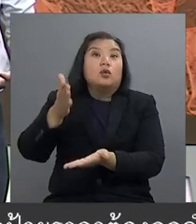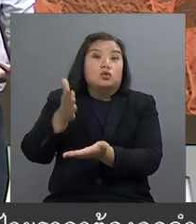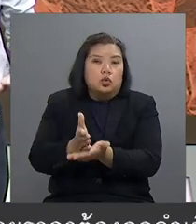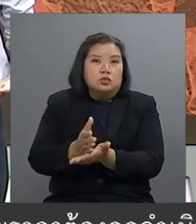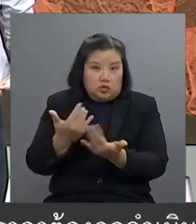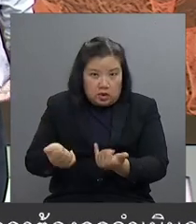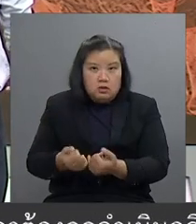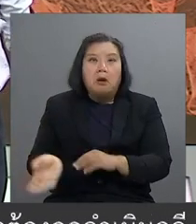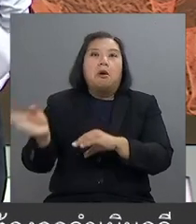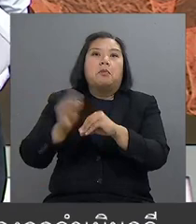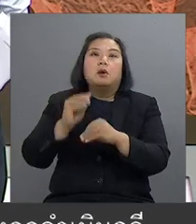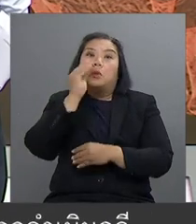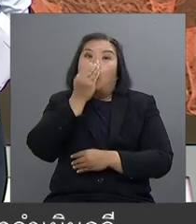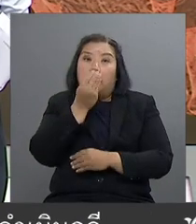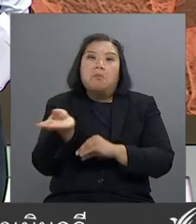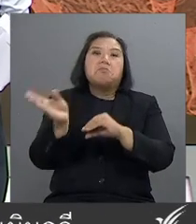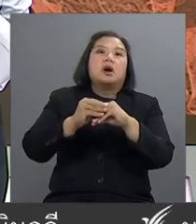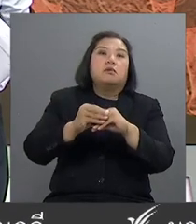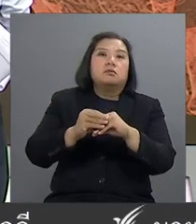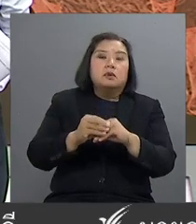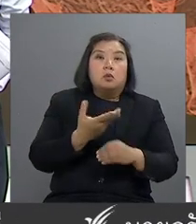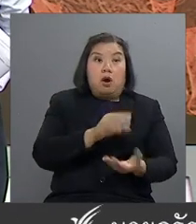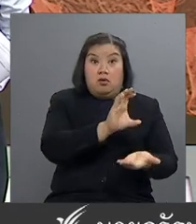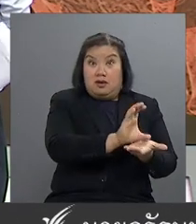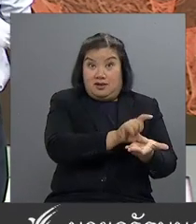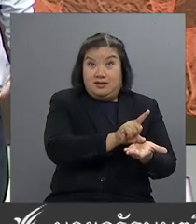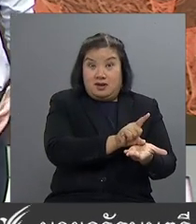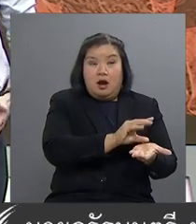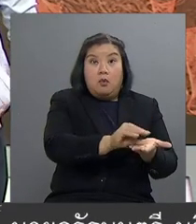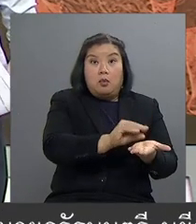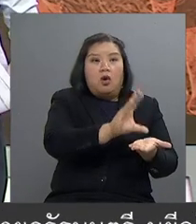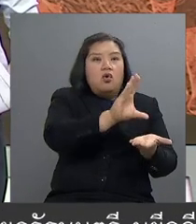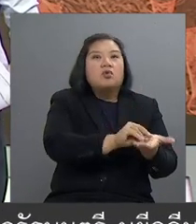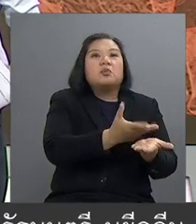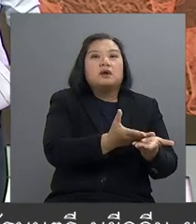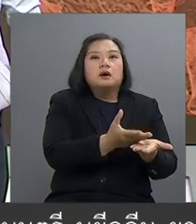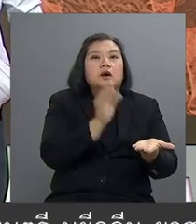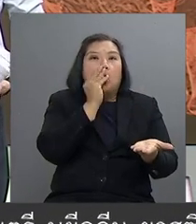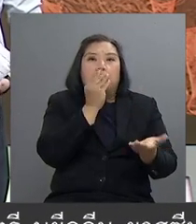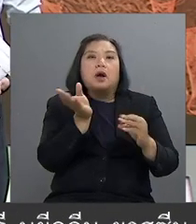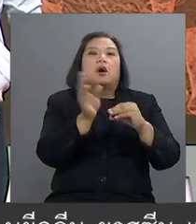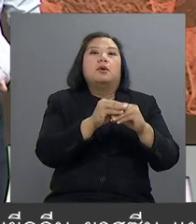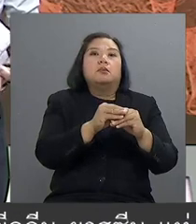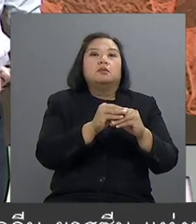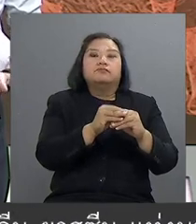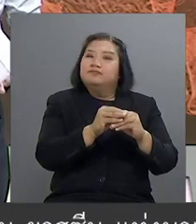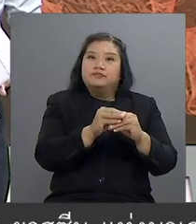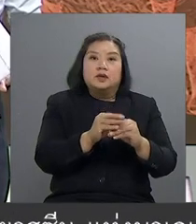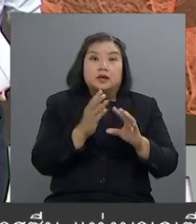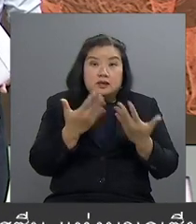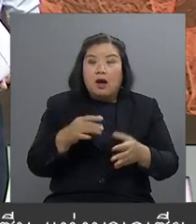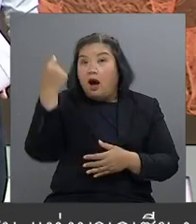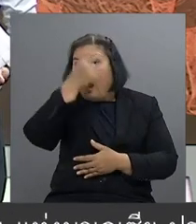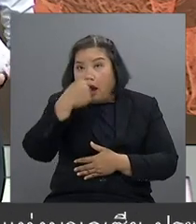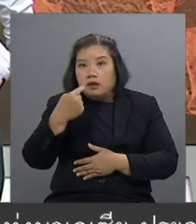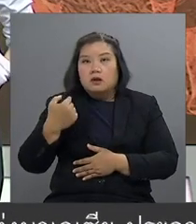ดอกเบี้ยที่สูงขึ้นเพราะว่าเงินต้นในก็ผักนี่ไม่ได้ลดลงนะคะเสียมากเลยไม่จำเป็นด้วยซ้ำไปส่วนใครที่ได้รับผลกระทบ